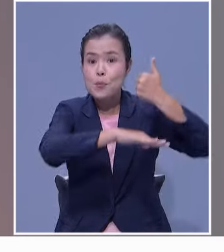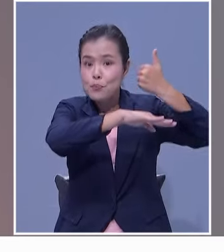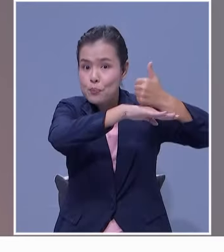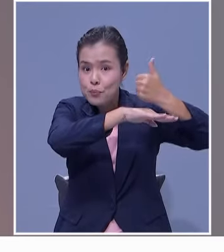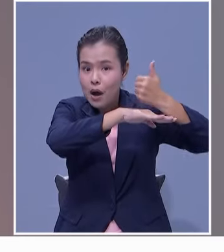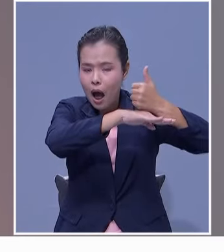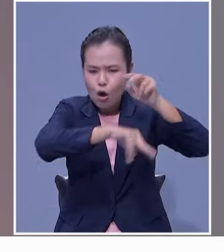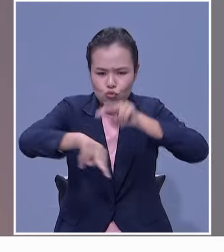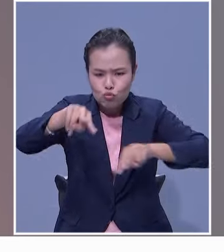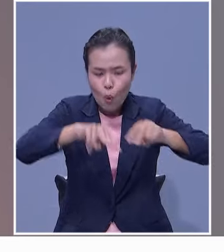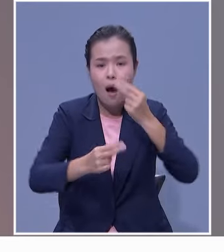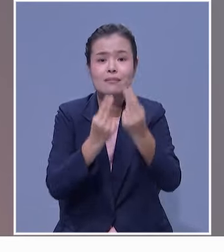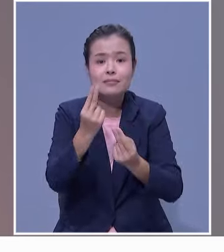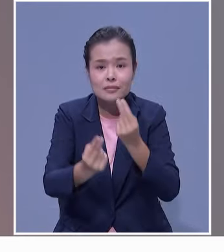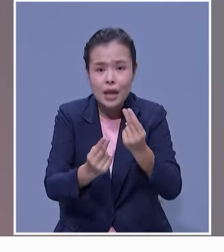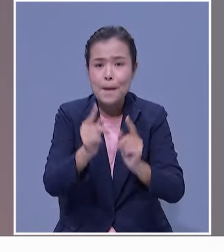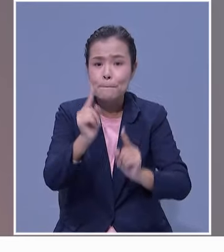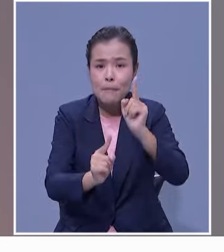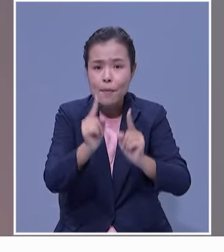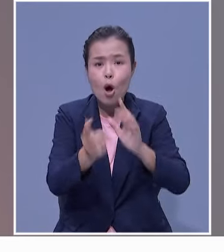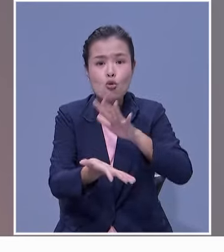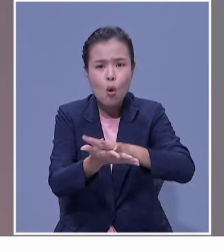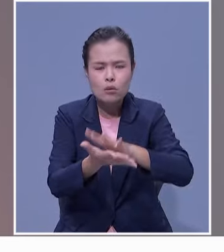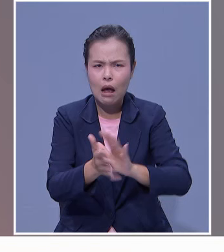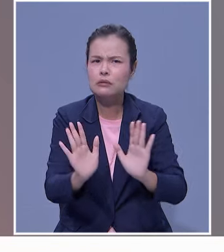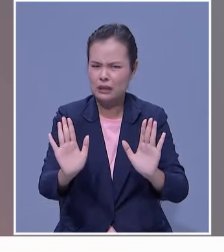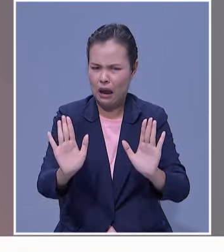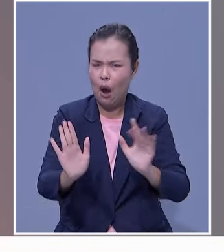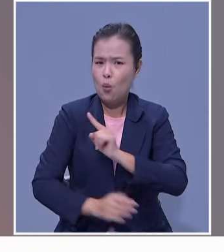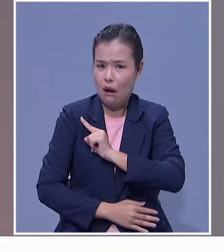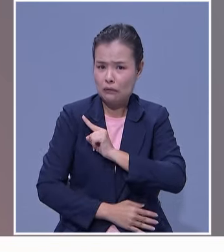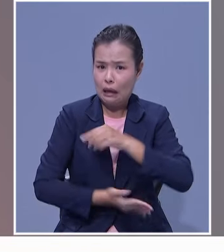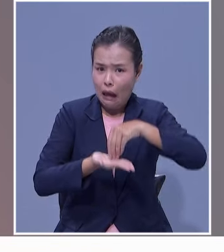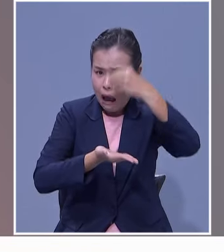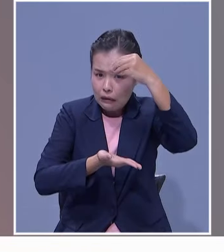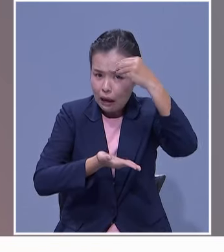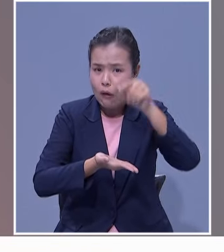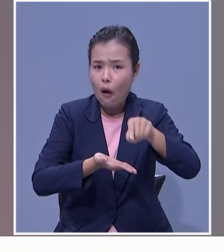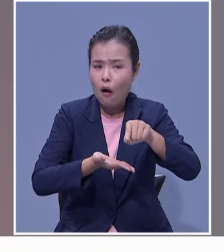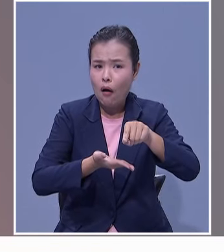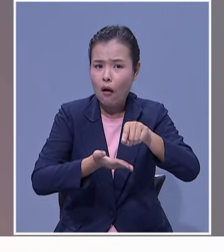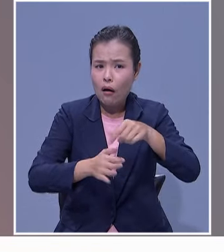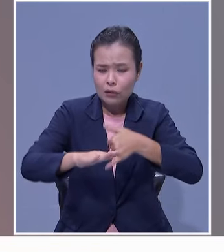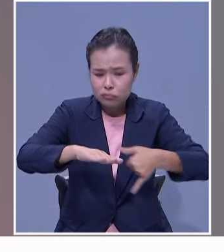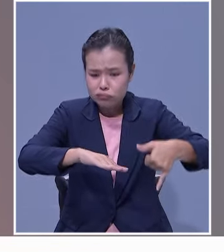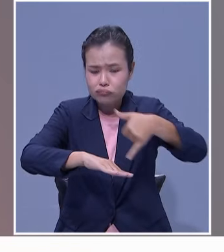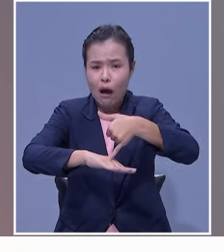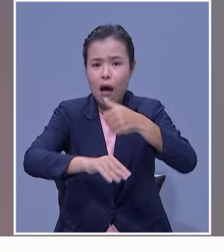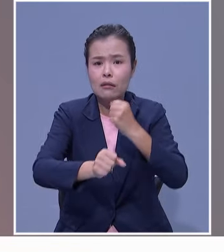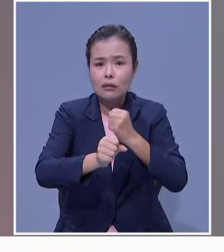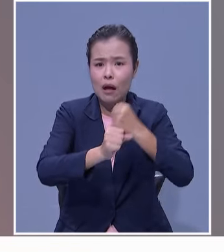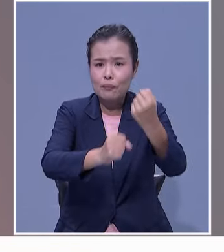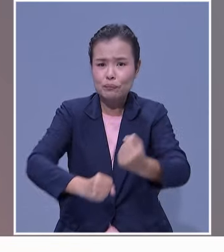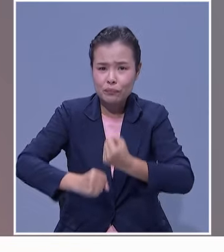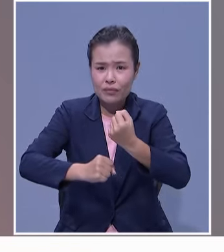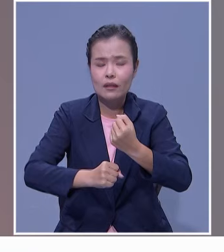ารมาตรวจเยี่ยมและประเมินโรงเรียน เดี๋ยวนะมันเป็นหน้าที่ของนักเรียนเหรอ นั่นน่ะสิ ที่ต้องให้เด็กออกไปทำแล้วก็น้องเองก็ไม่ได้โต